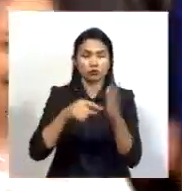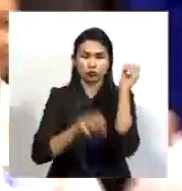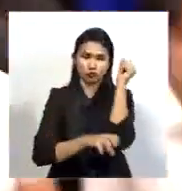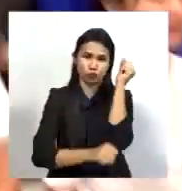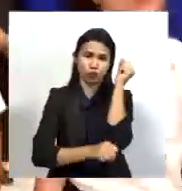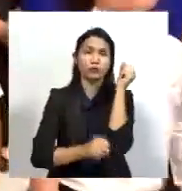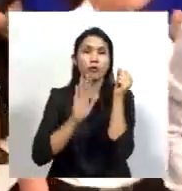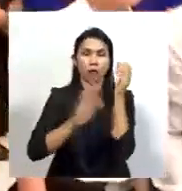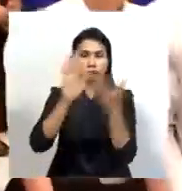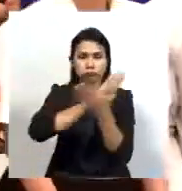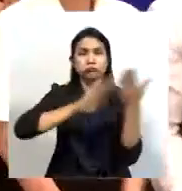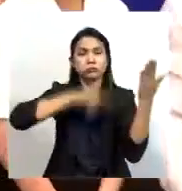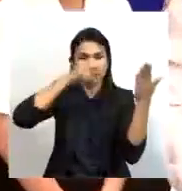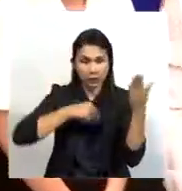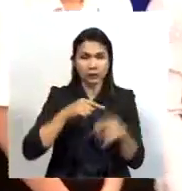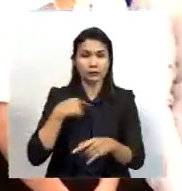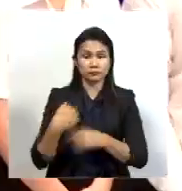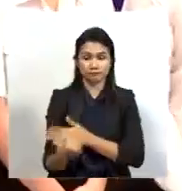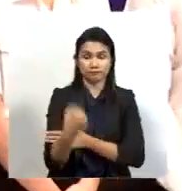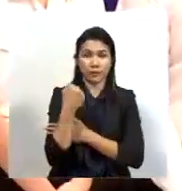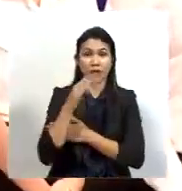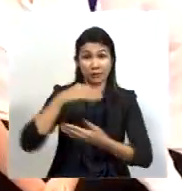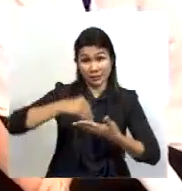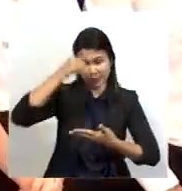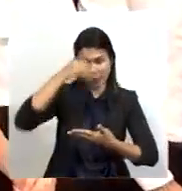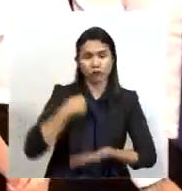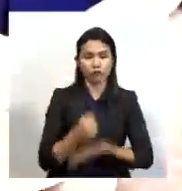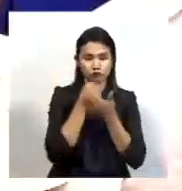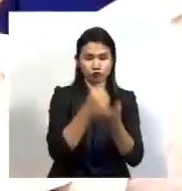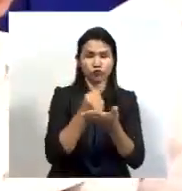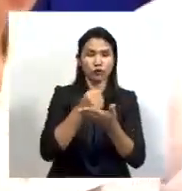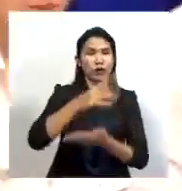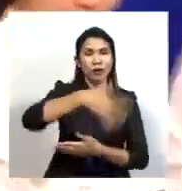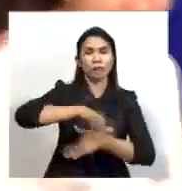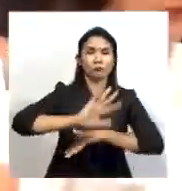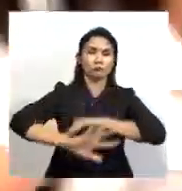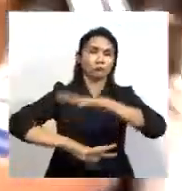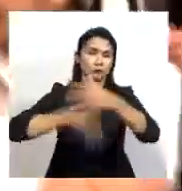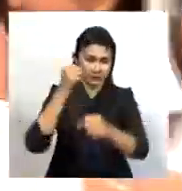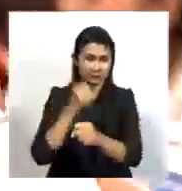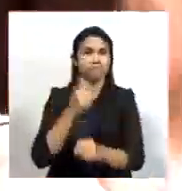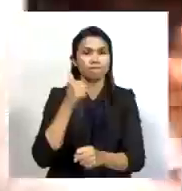ประเทศเชื่อว่าพลังของนักศึกษาจะเข้าไปช่วยพัฒนาพื้นที่ได้อย่างมีศักยภาพค่ะ